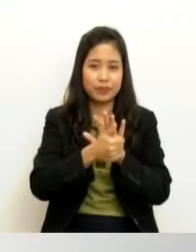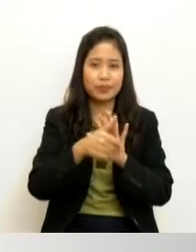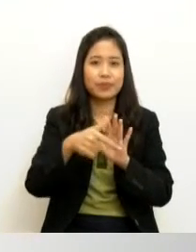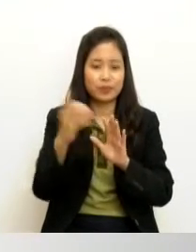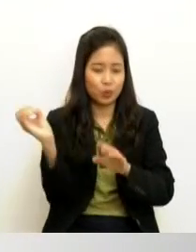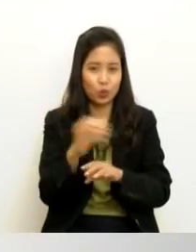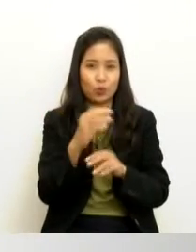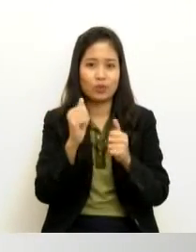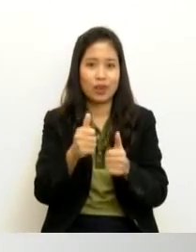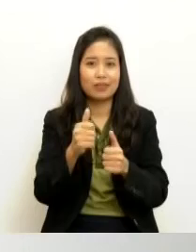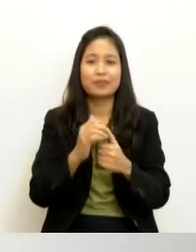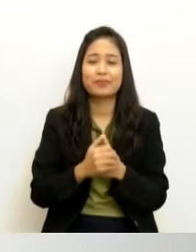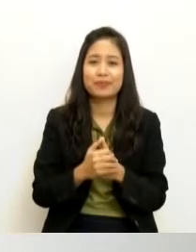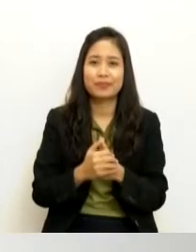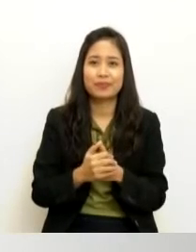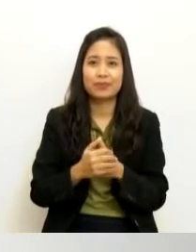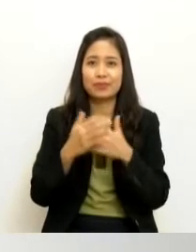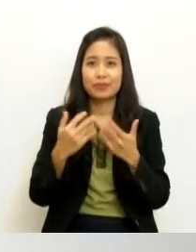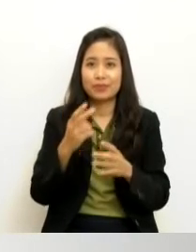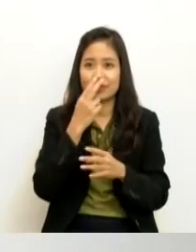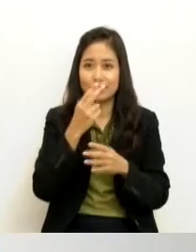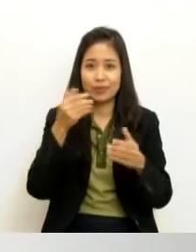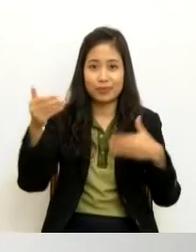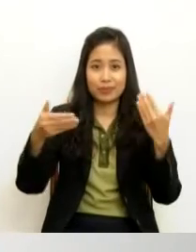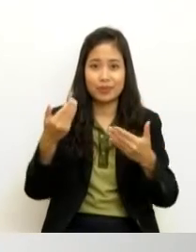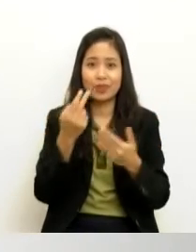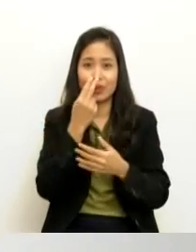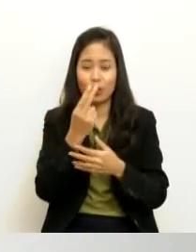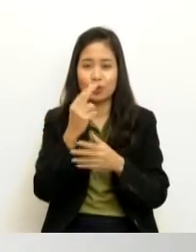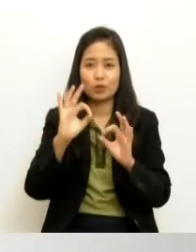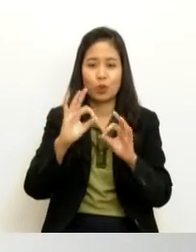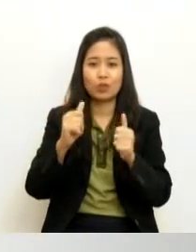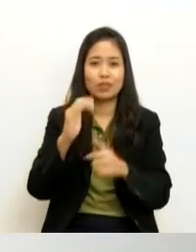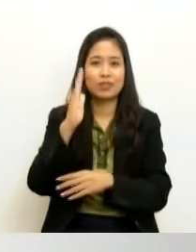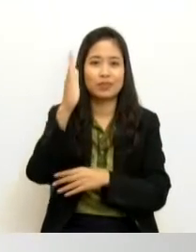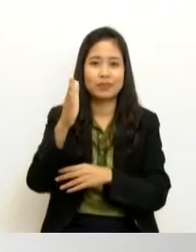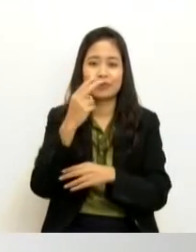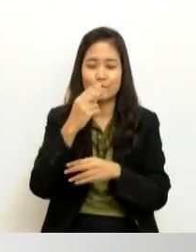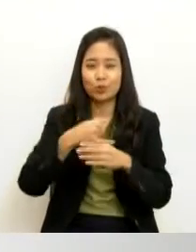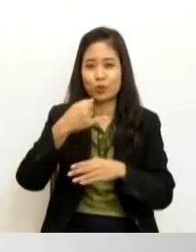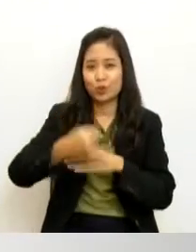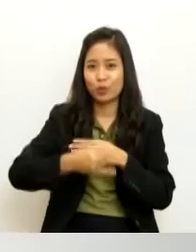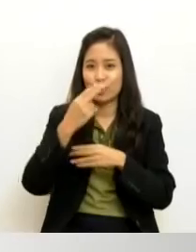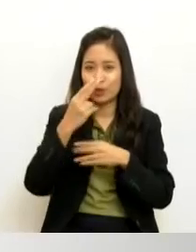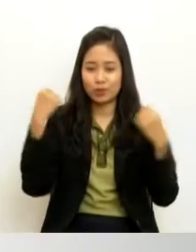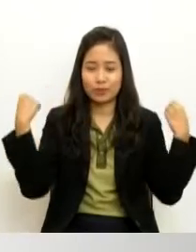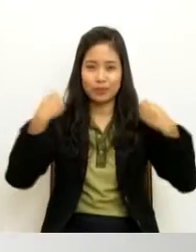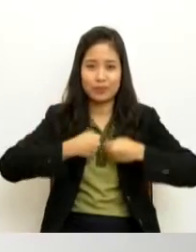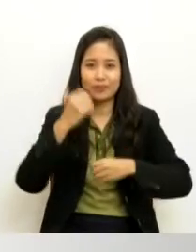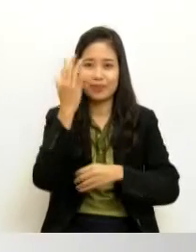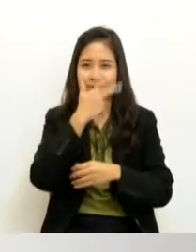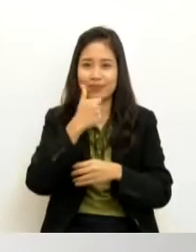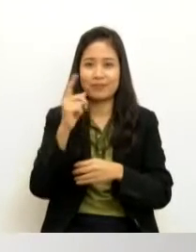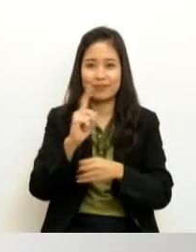พจ Facebook นั่นเองค่ะเราจะปิดรับรูปของท่านหลังจากจบรายการผู้เช้าข่าวสปทแล้วนะคะมารับเสื้อสวยๆจากทาง